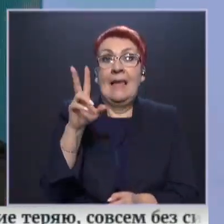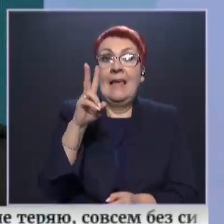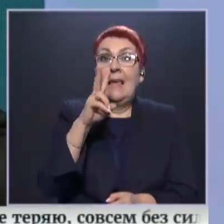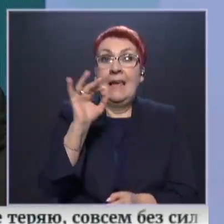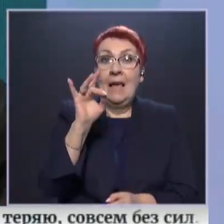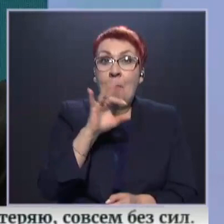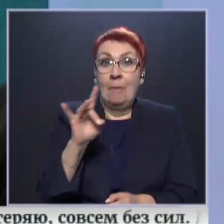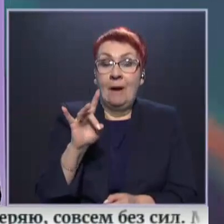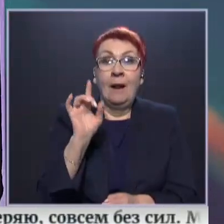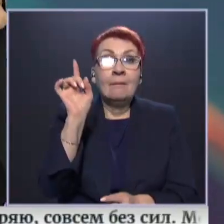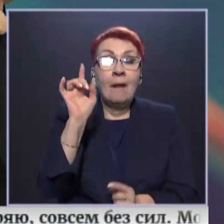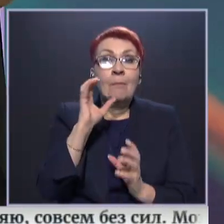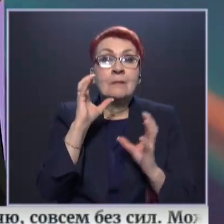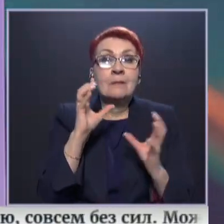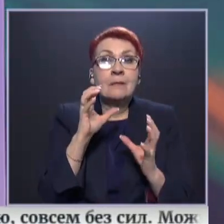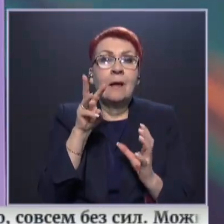собственно, сохранилось